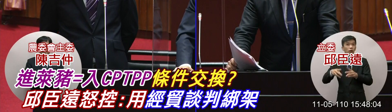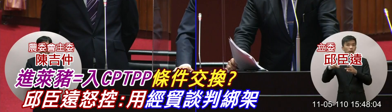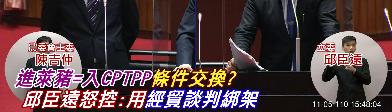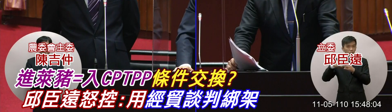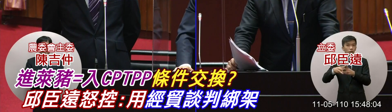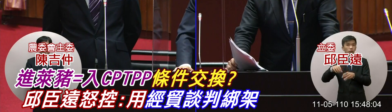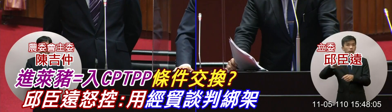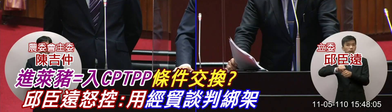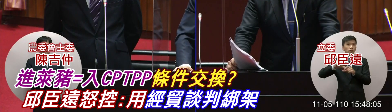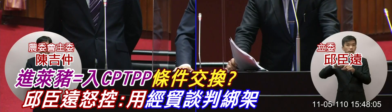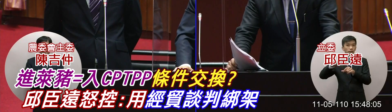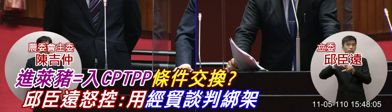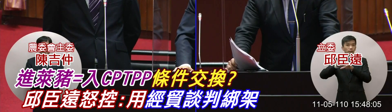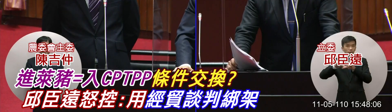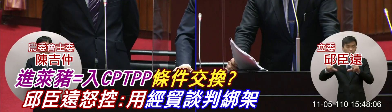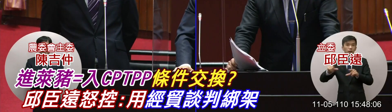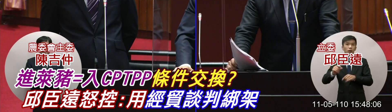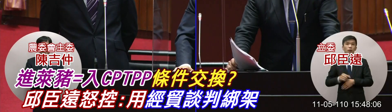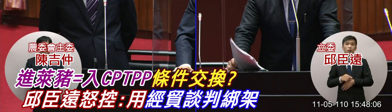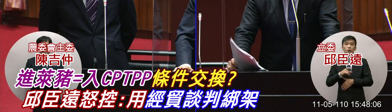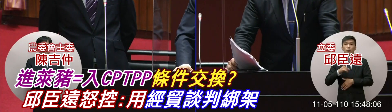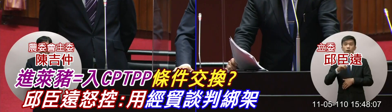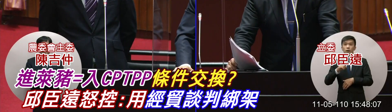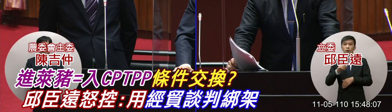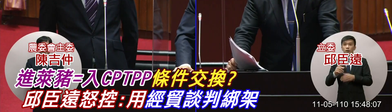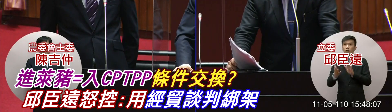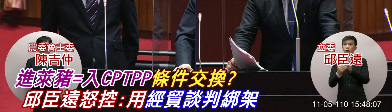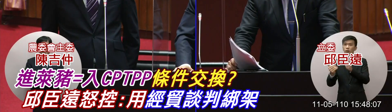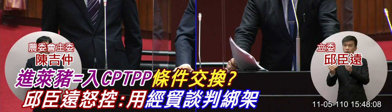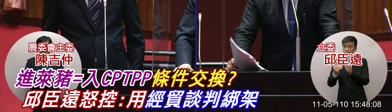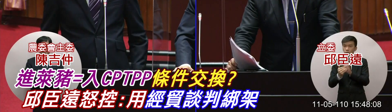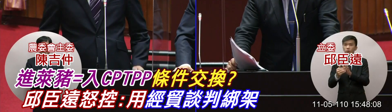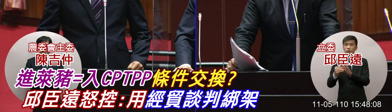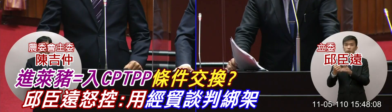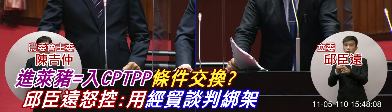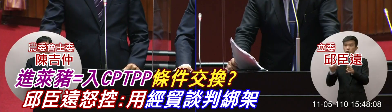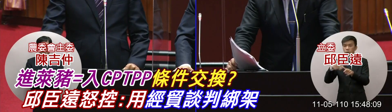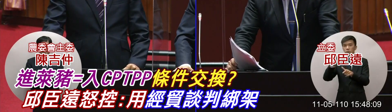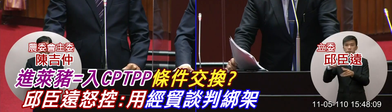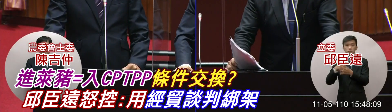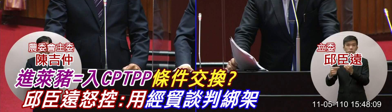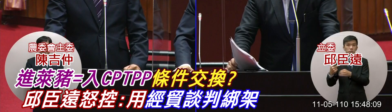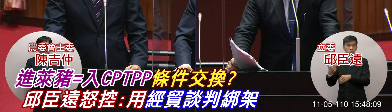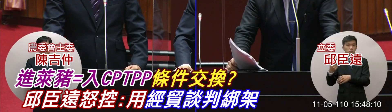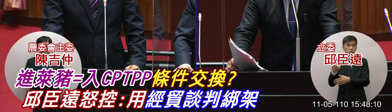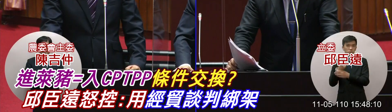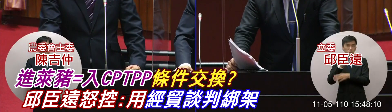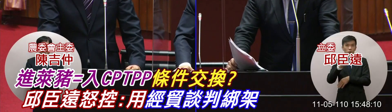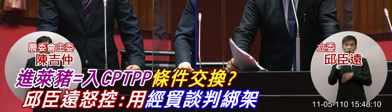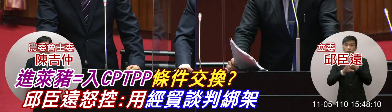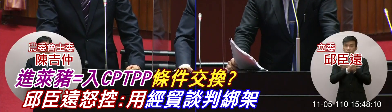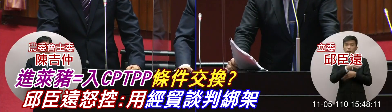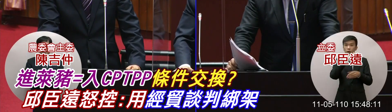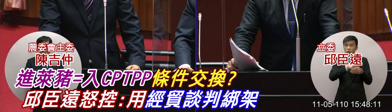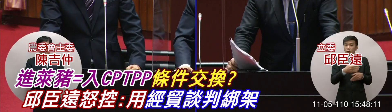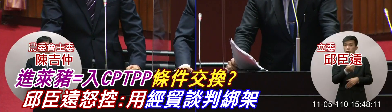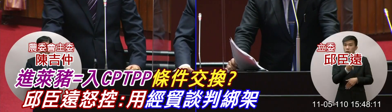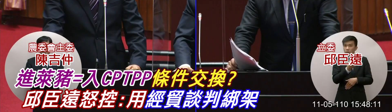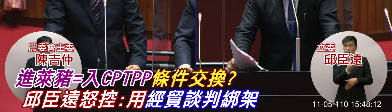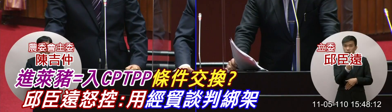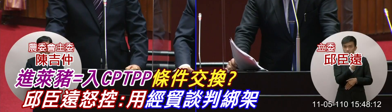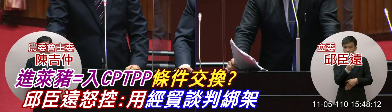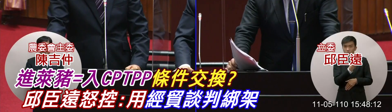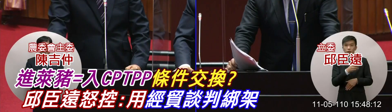加坡、越南跟墨西哥哈。那不确定支持但有投但没有投票权的有三个，就是汶莱、马来西亚跟智